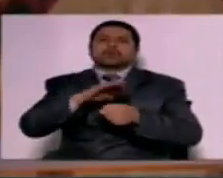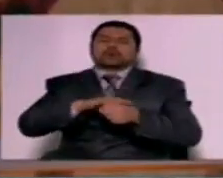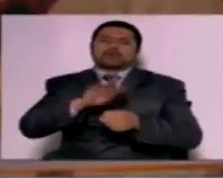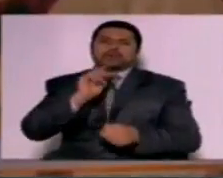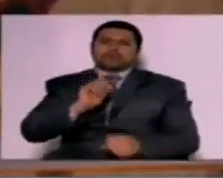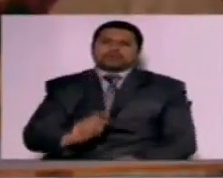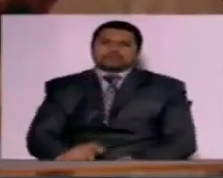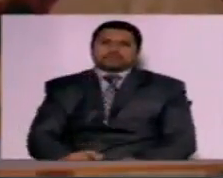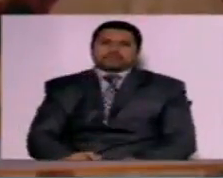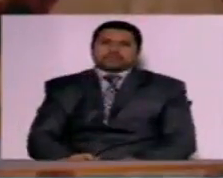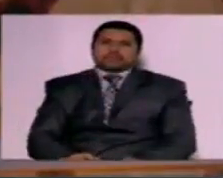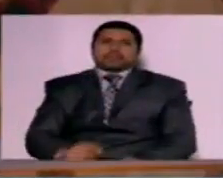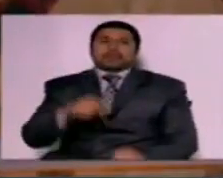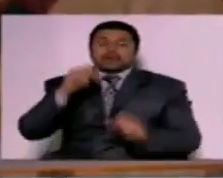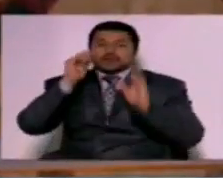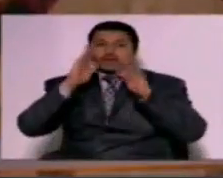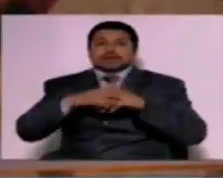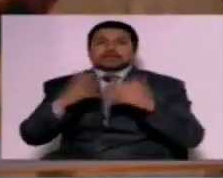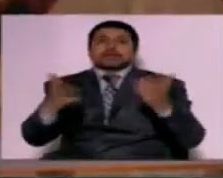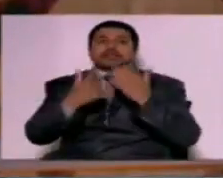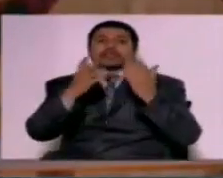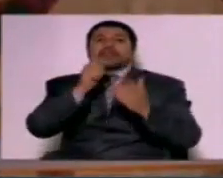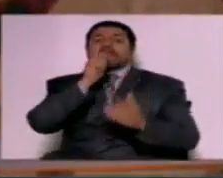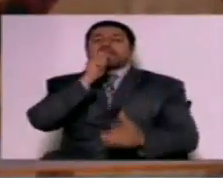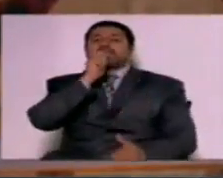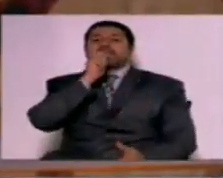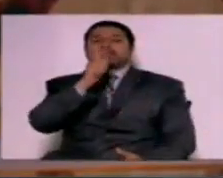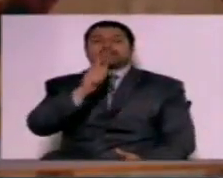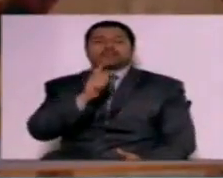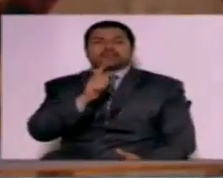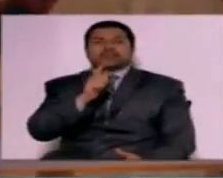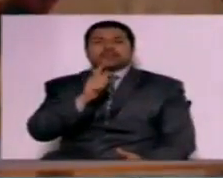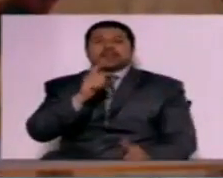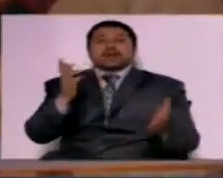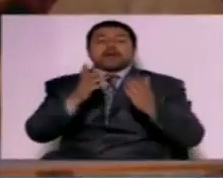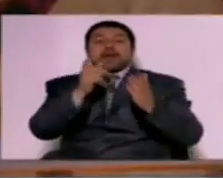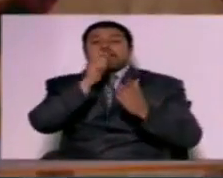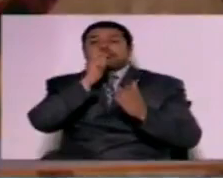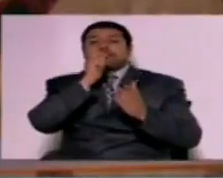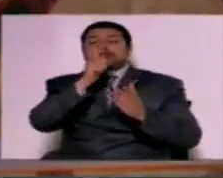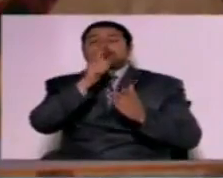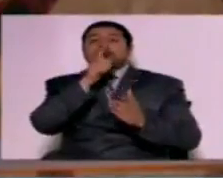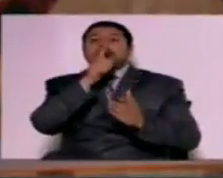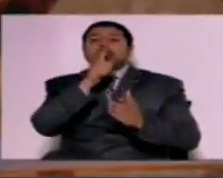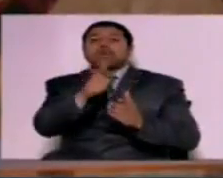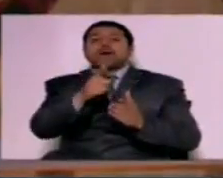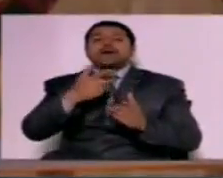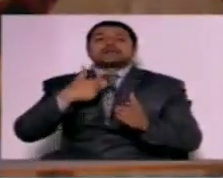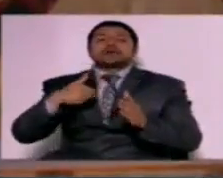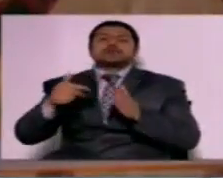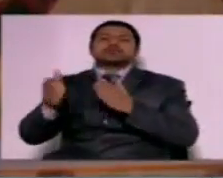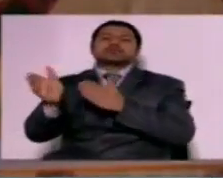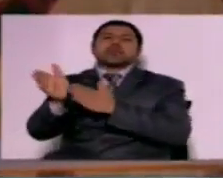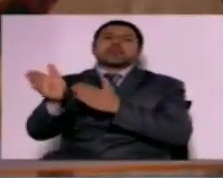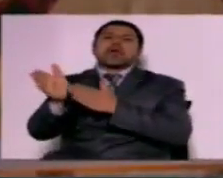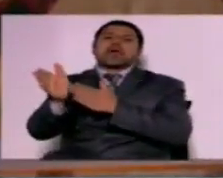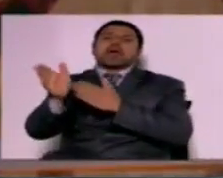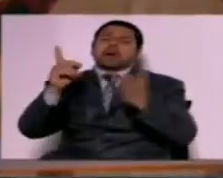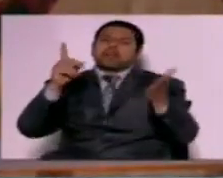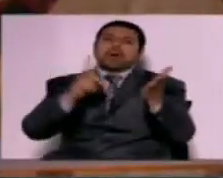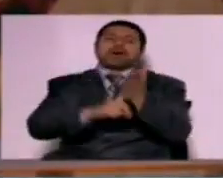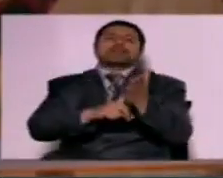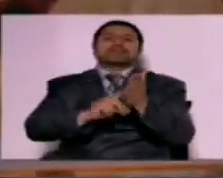بالنسبة لصلاة عيد الفطر، صلاة عيد الفطر العلماء يقولون إنها سنة مؤكدة، سنة